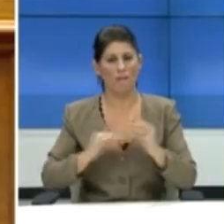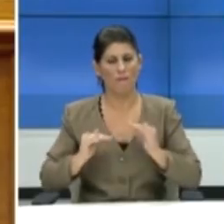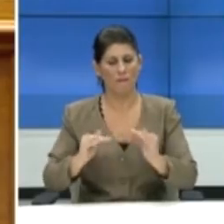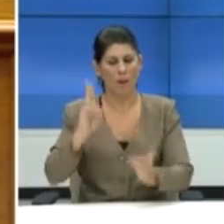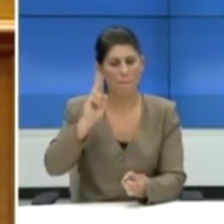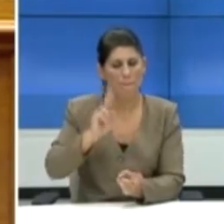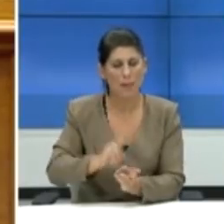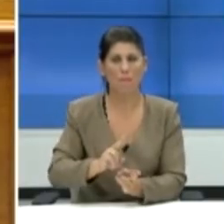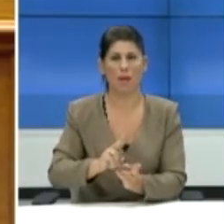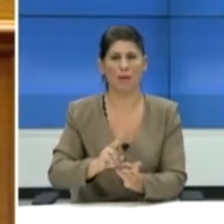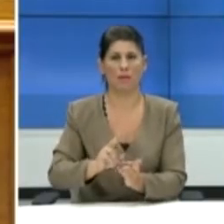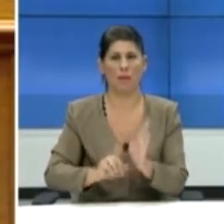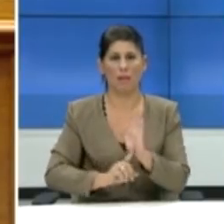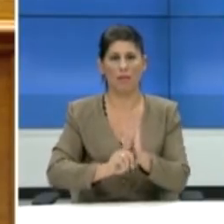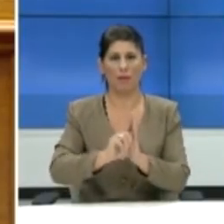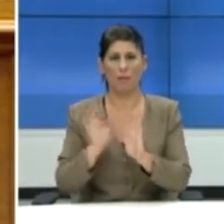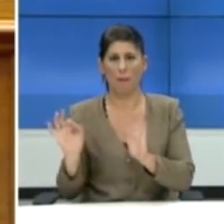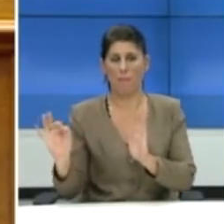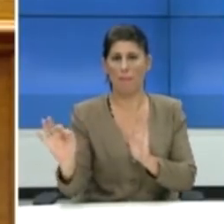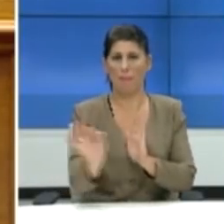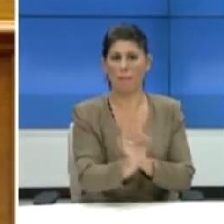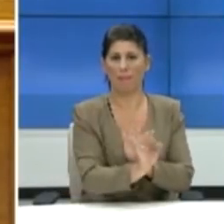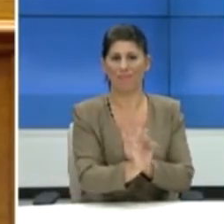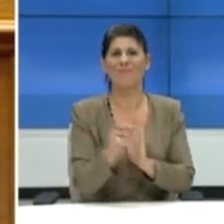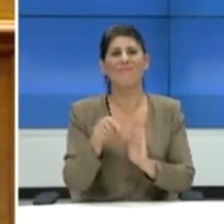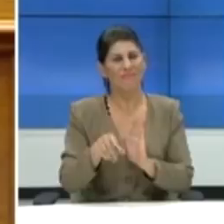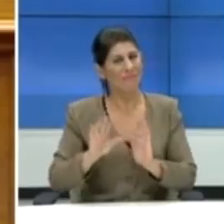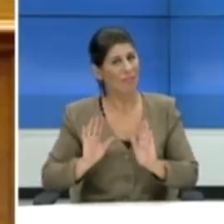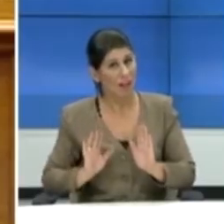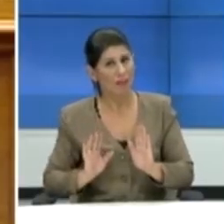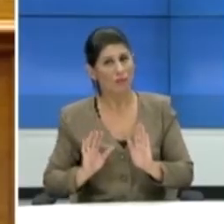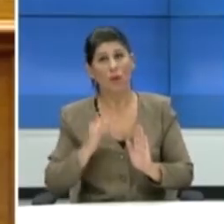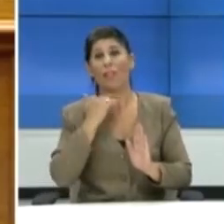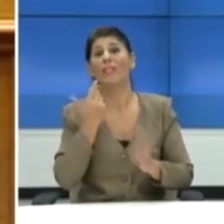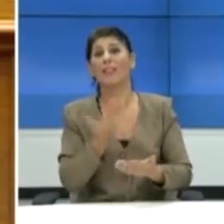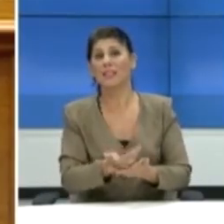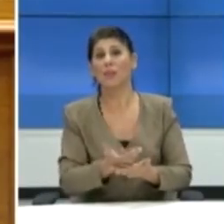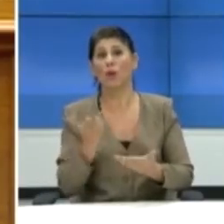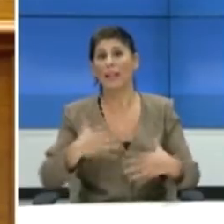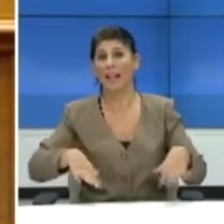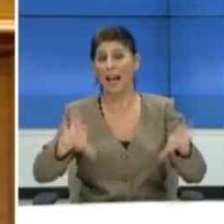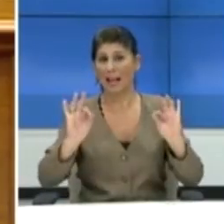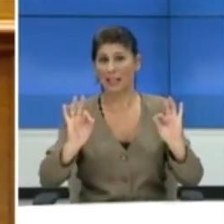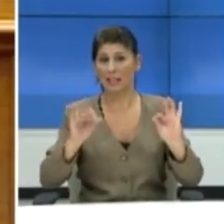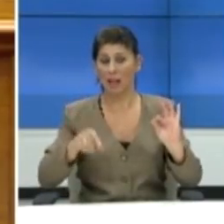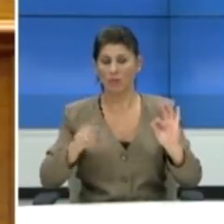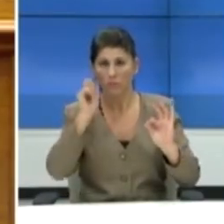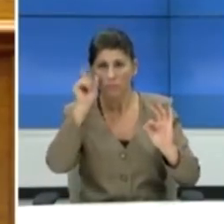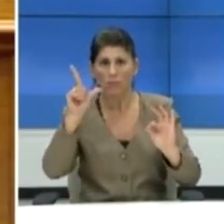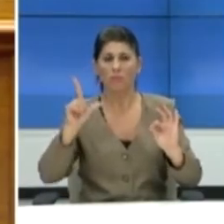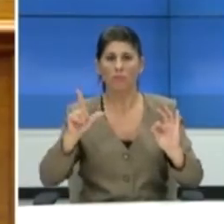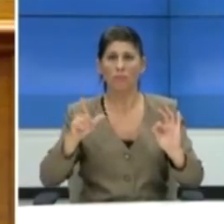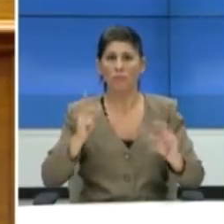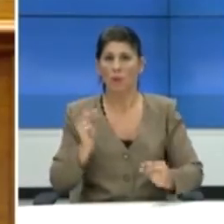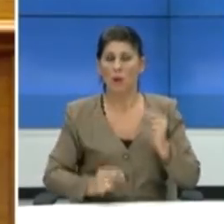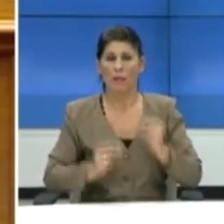διατηρηθούν μειωμένοι οι δείκτες της πανδημίας. Αυτό άλλωστε δεν του ζητήσατε όταν ξεκίνησε αυτή η πρωτόγνωρη